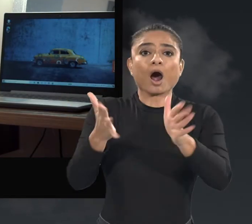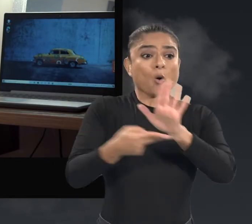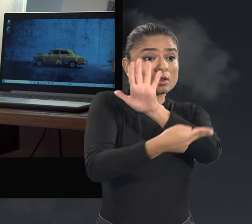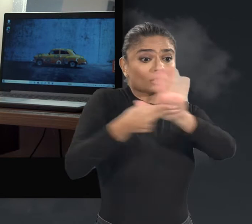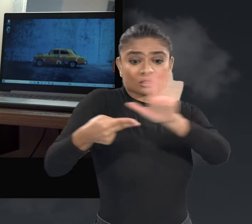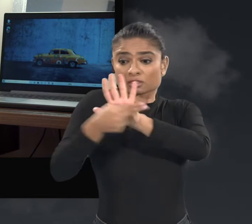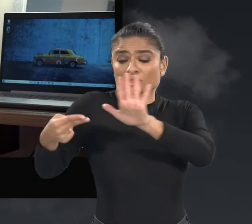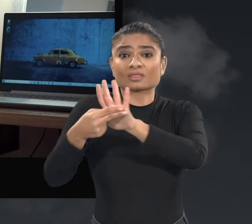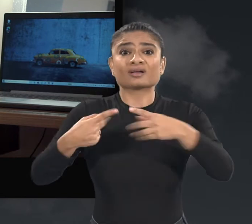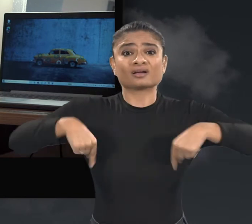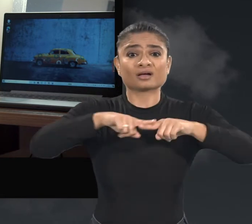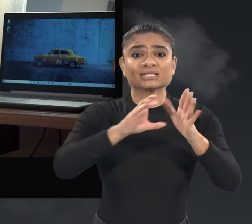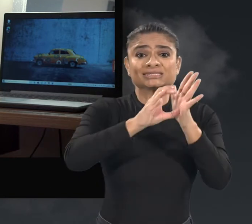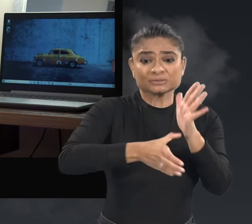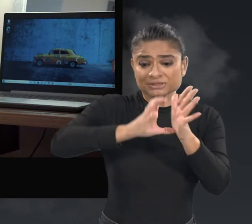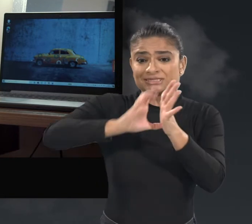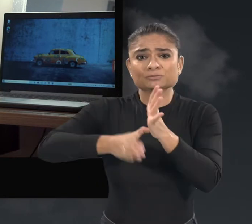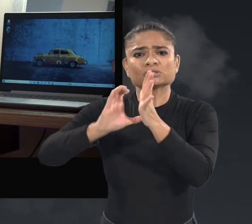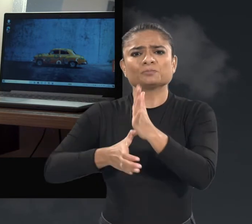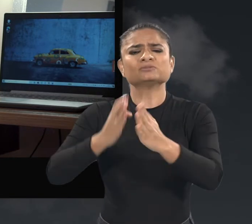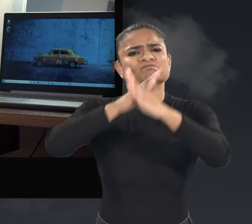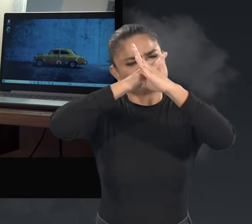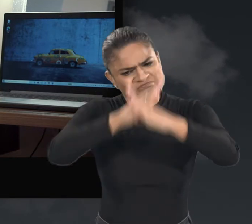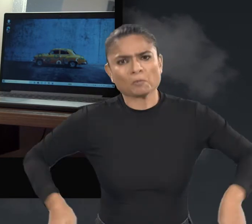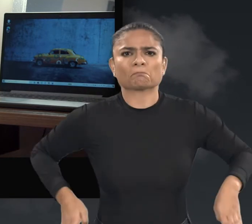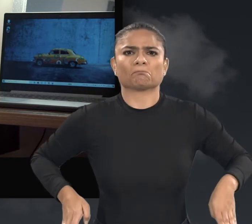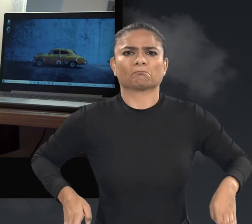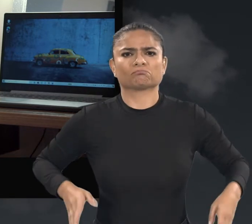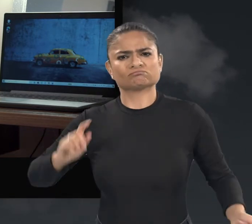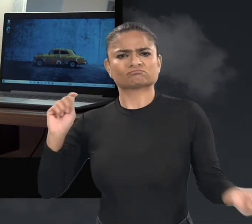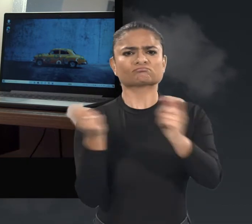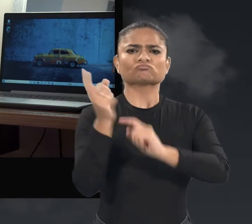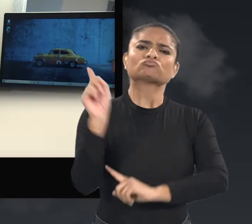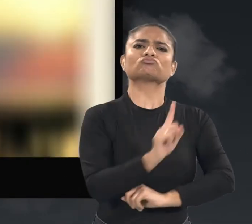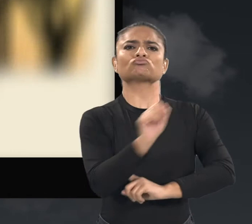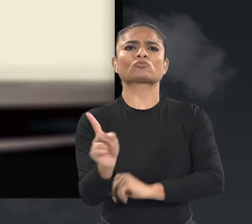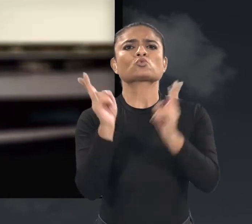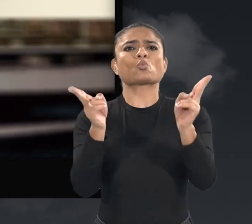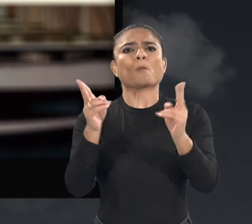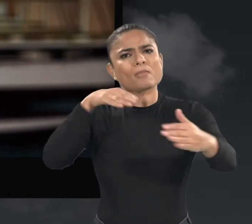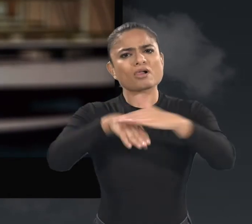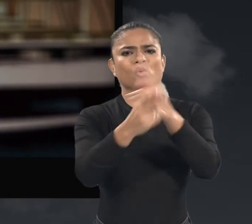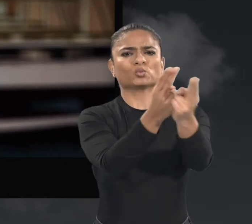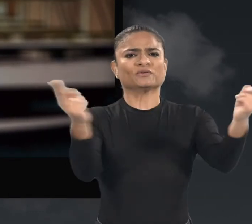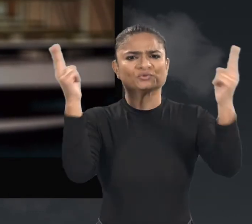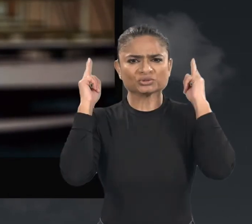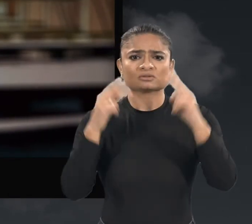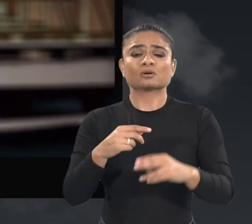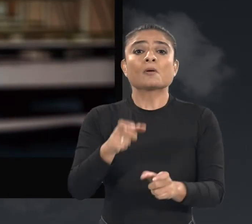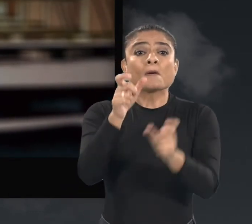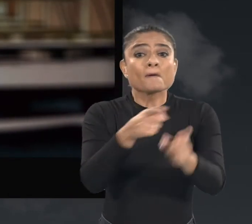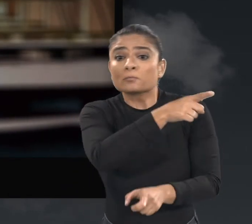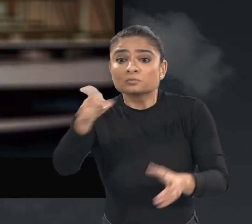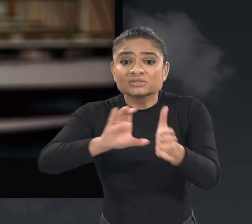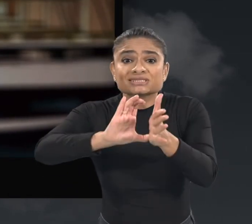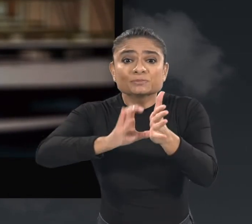begin om te jaag om die stigma rondom disabilities in general te breek.